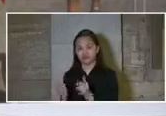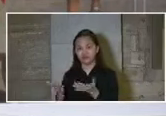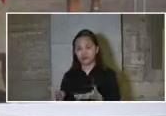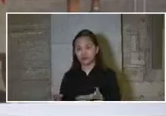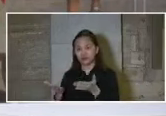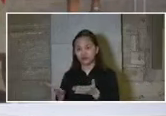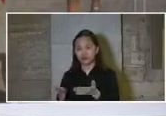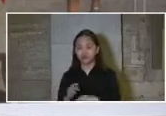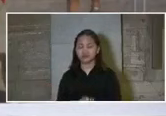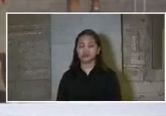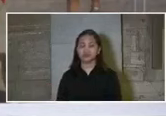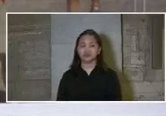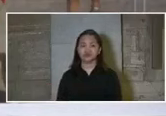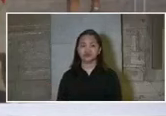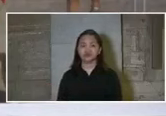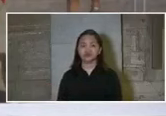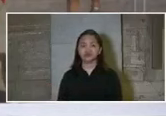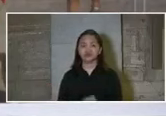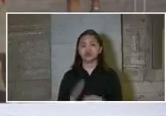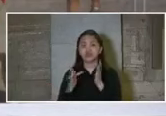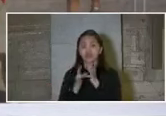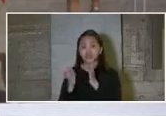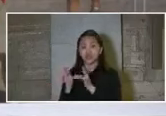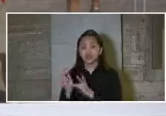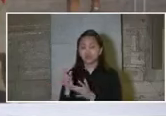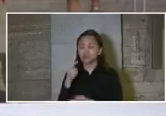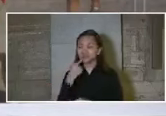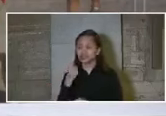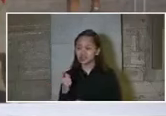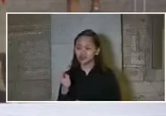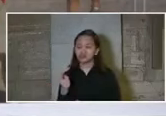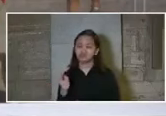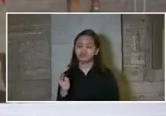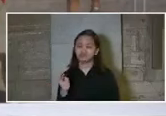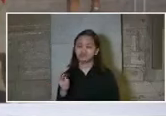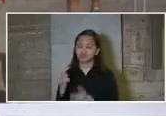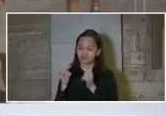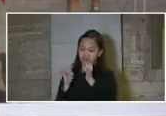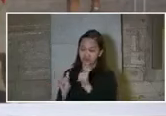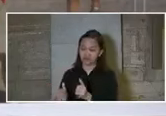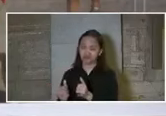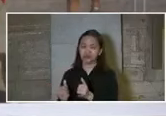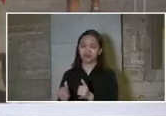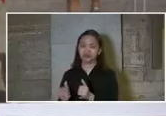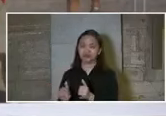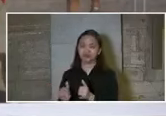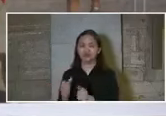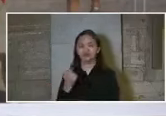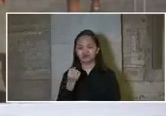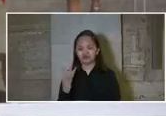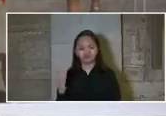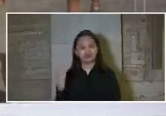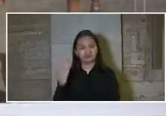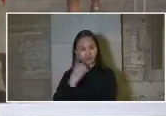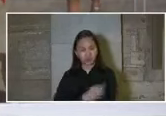Anong sabi ni Jesus? May iwan muna tayo dito. Magpalipas pa tayo ng araw.